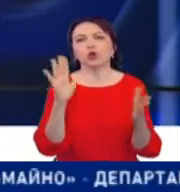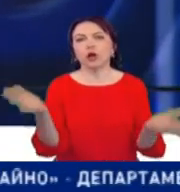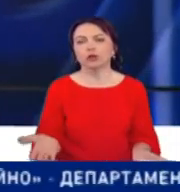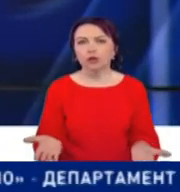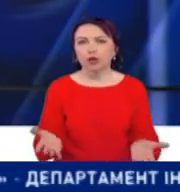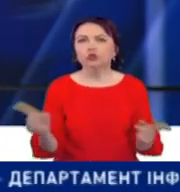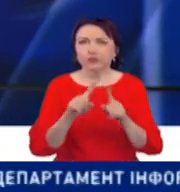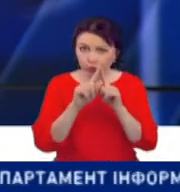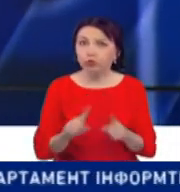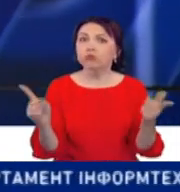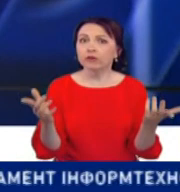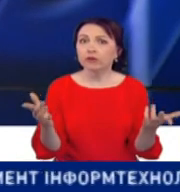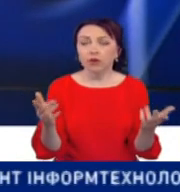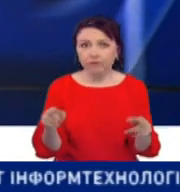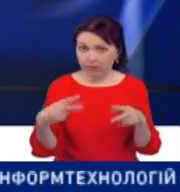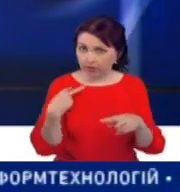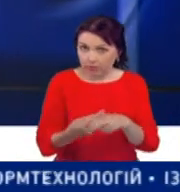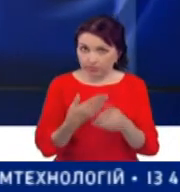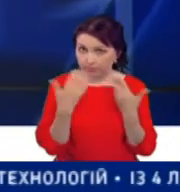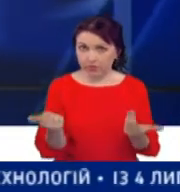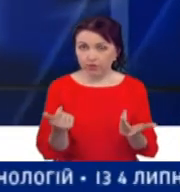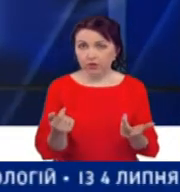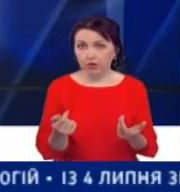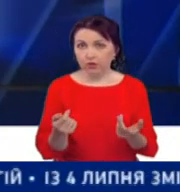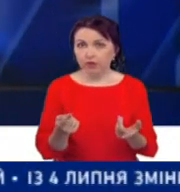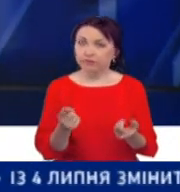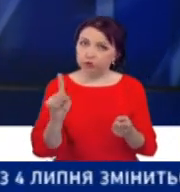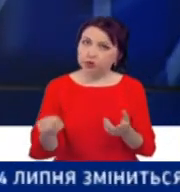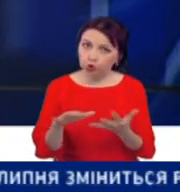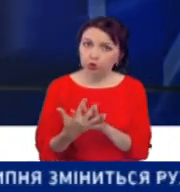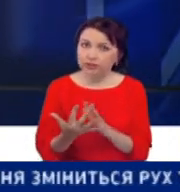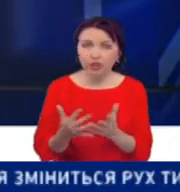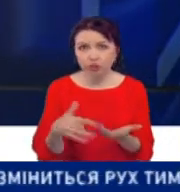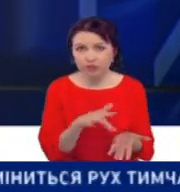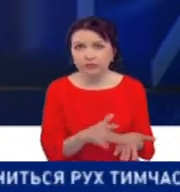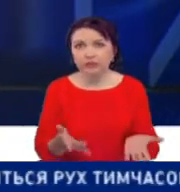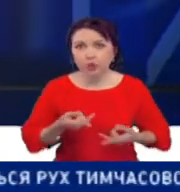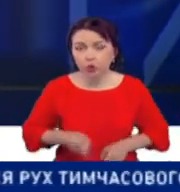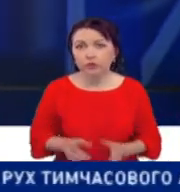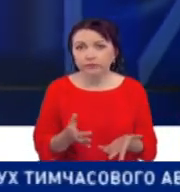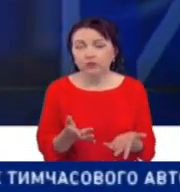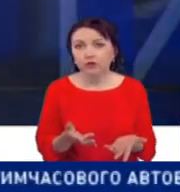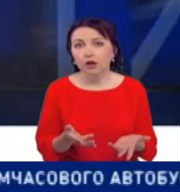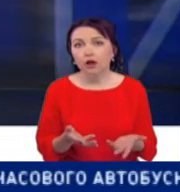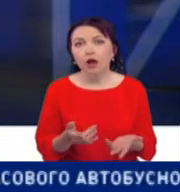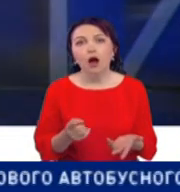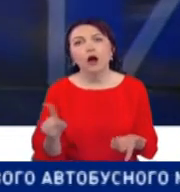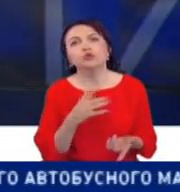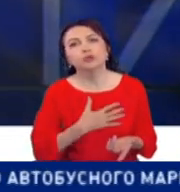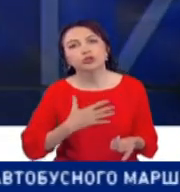якийсь особливий, чи він не така ж людина, чи вони вважають, не з того села, чи не з того міста. Вони вважають так. А за що